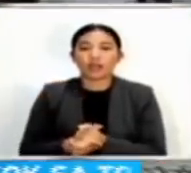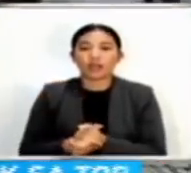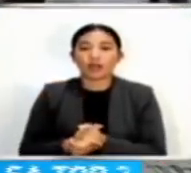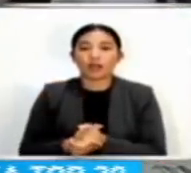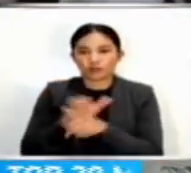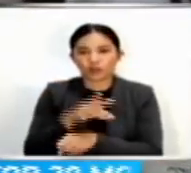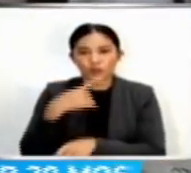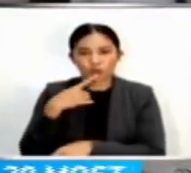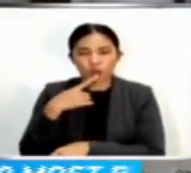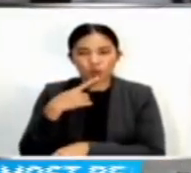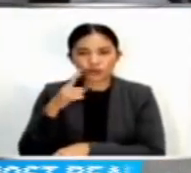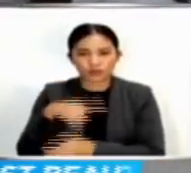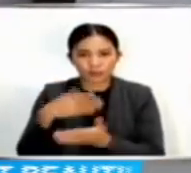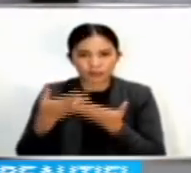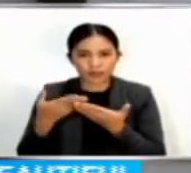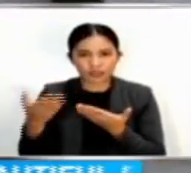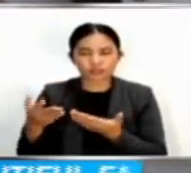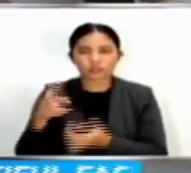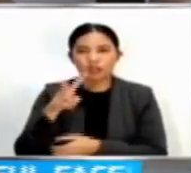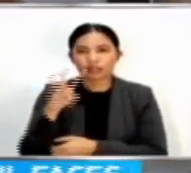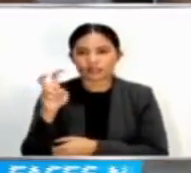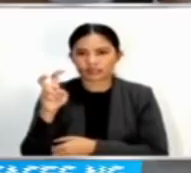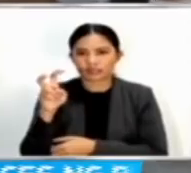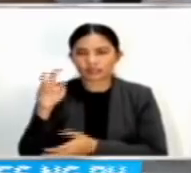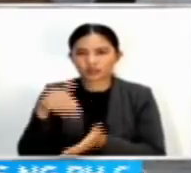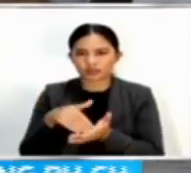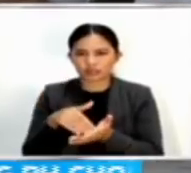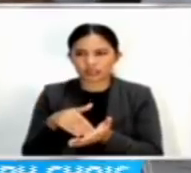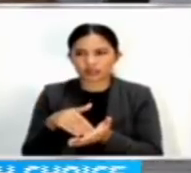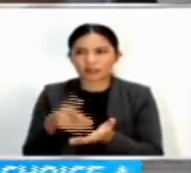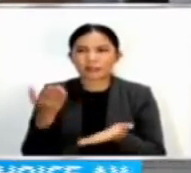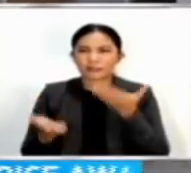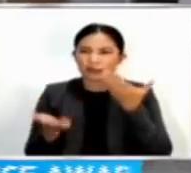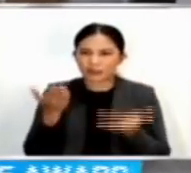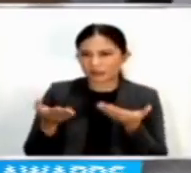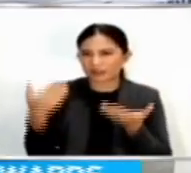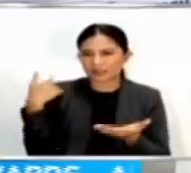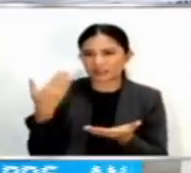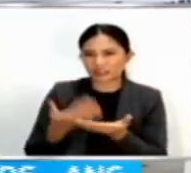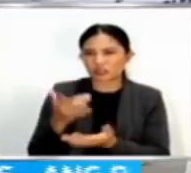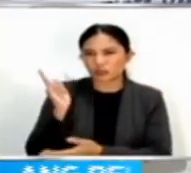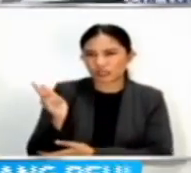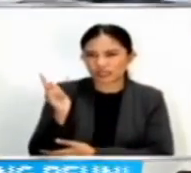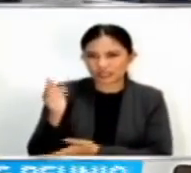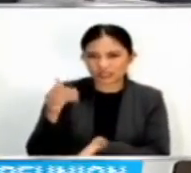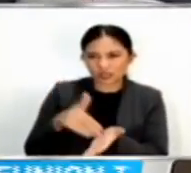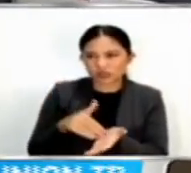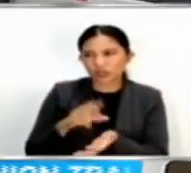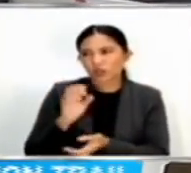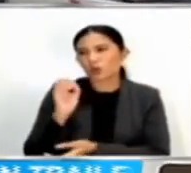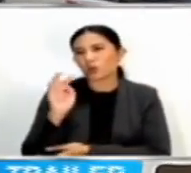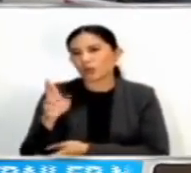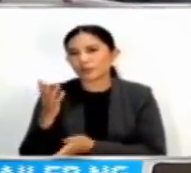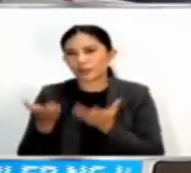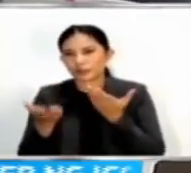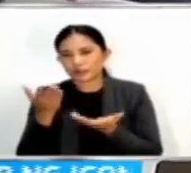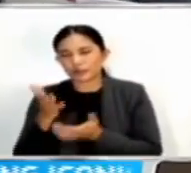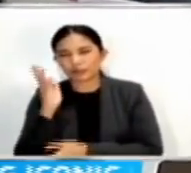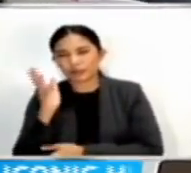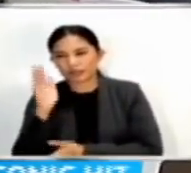200,000 doses. Hindi po namin alam, baka 20,000 lang o 50,000 lang. So, hindi